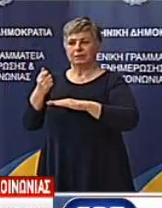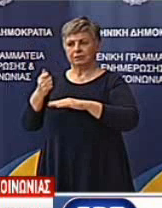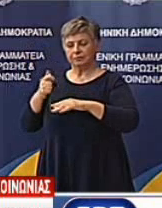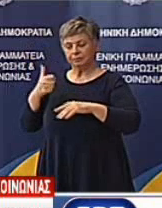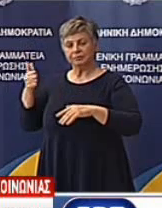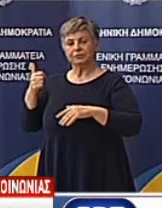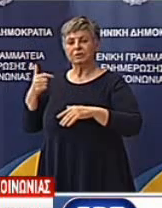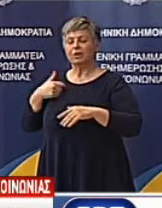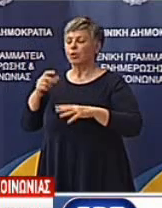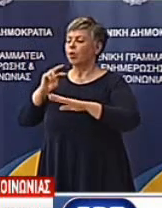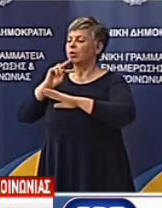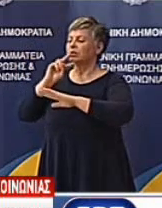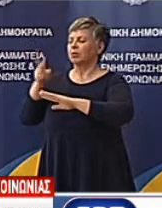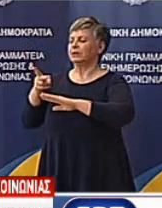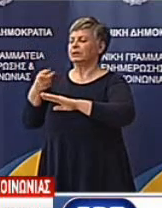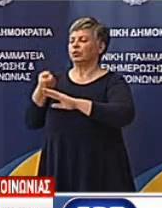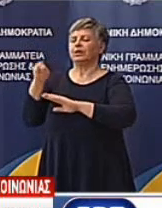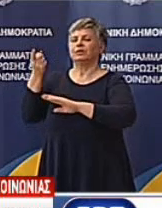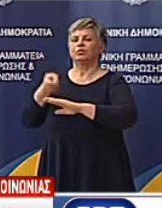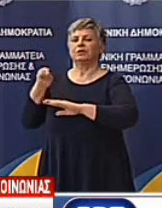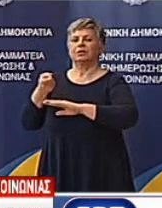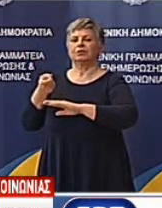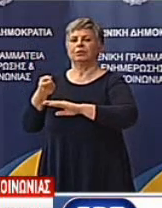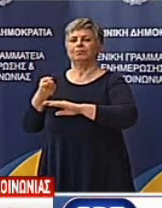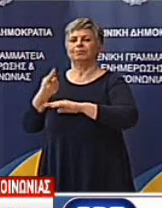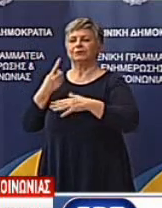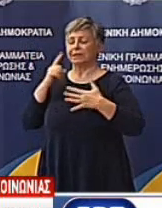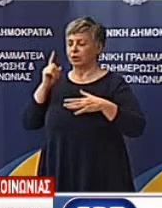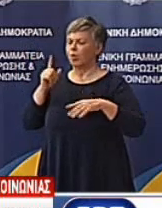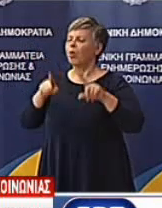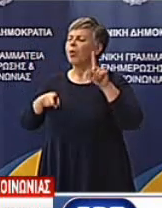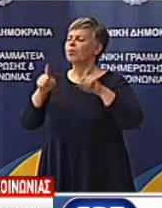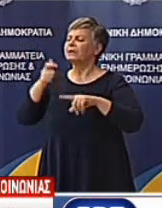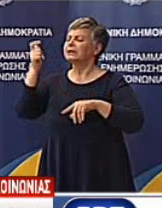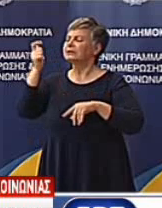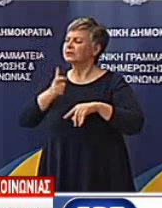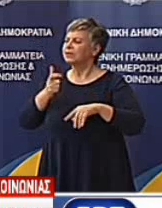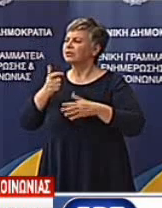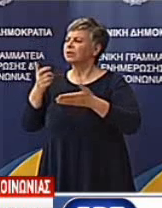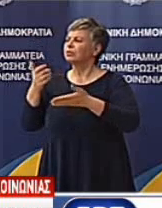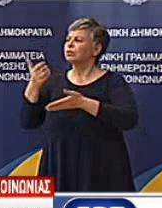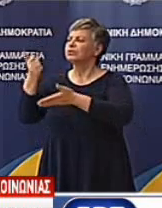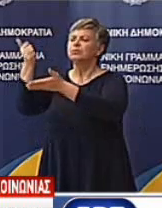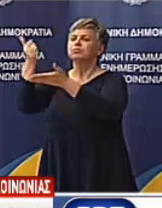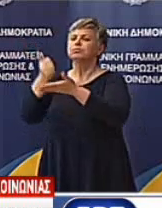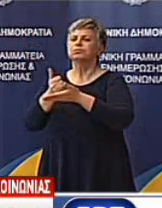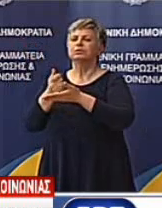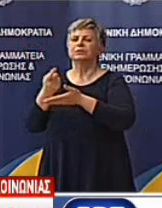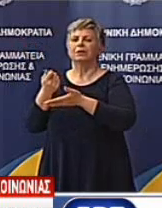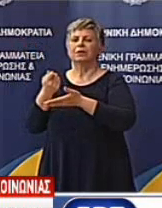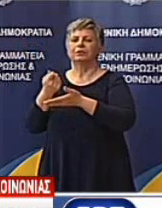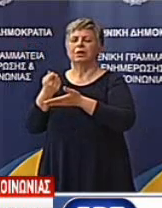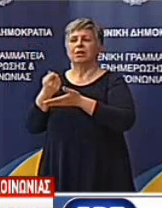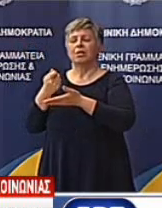πραγματικά, διότι υπάρχουν συντάξεις οι οποίες είναι αρκετά ψηλές. Η αλήθεια είναι ότι αυτές οι συντάξεις οι οποίες είναι